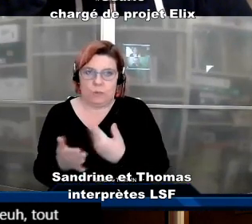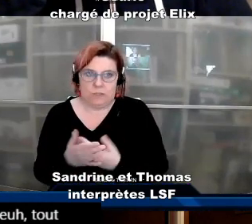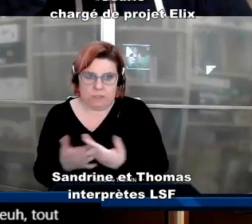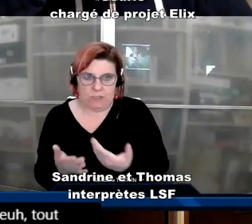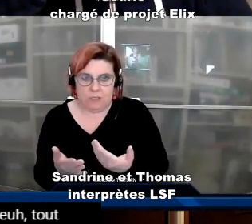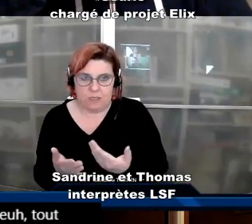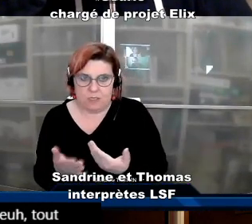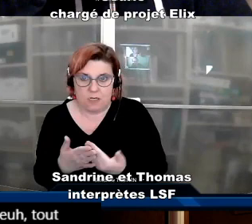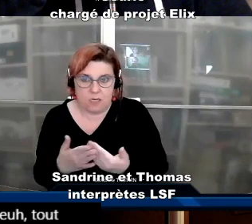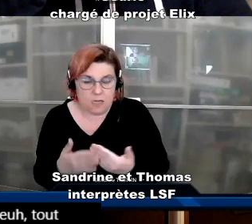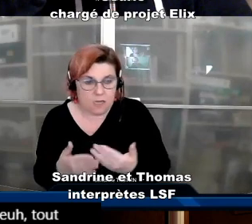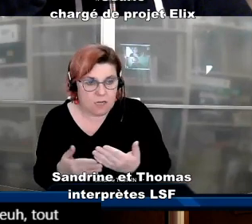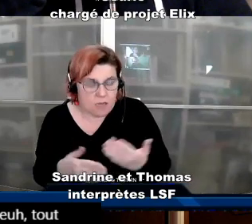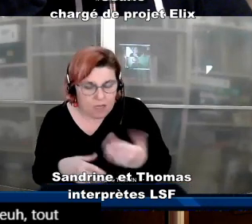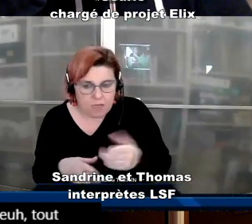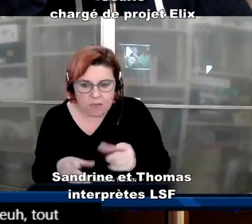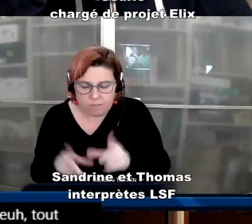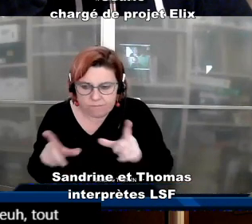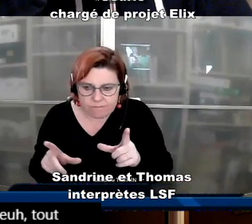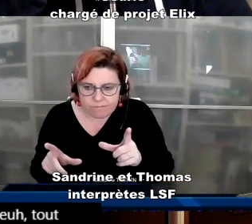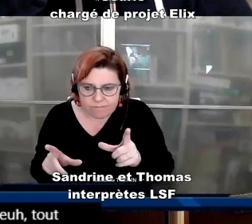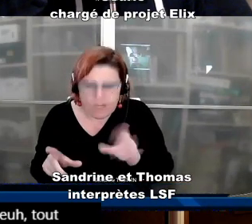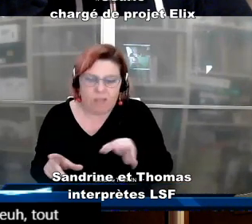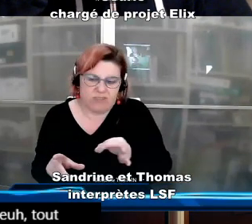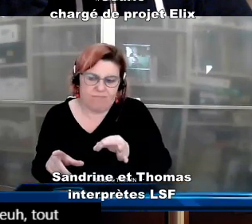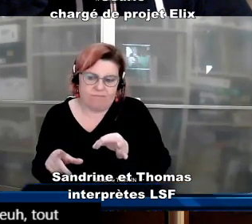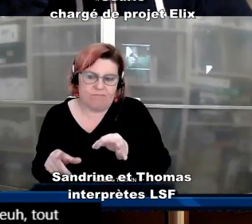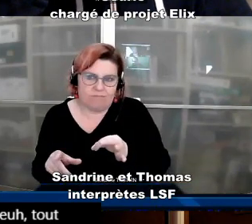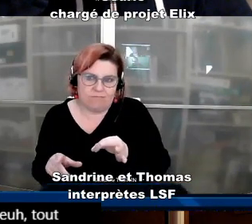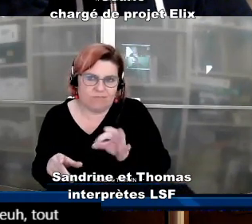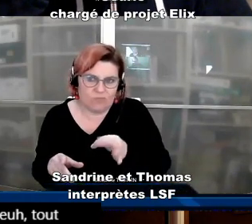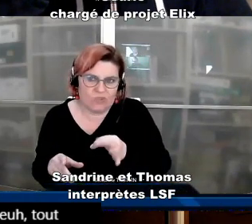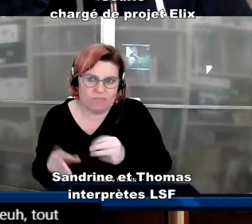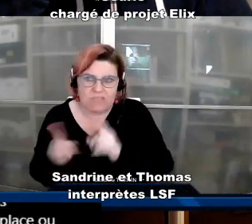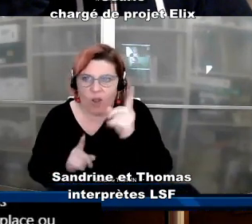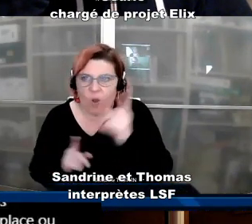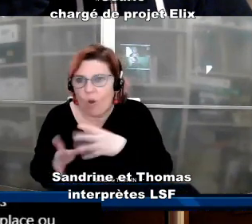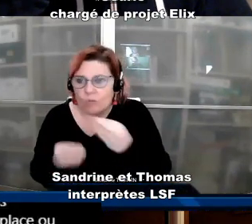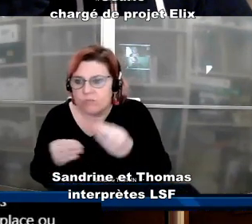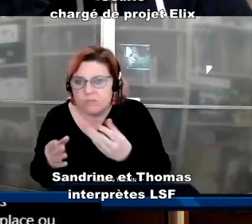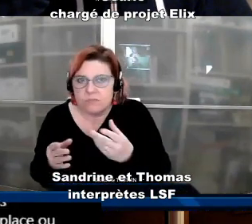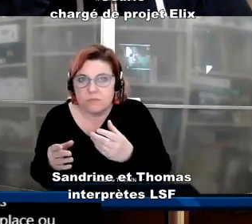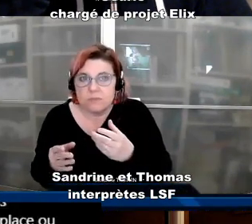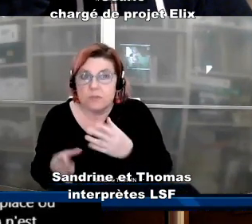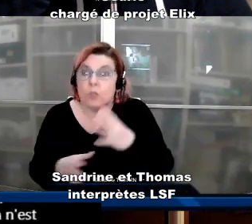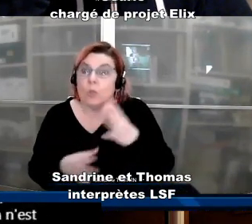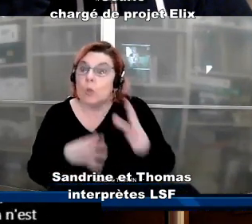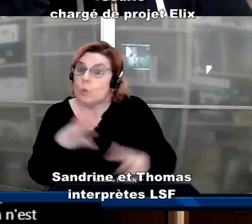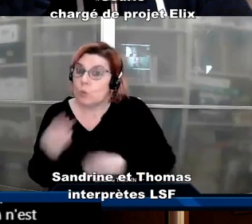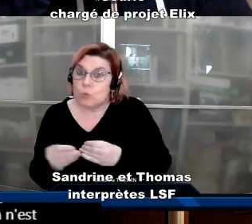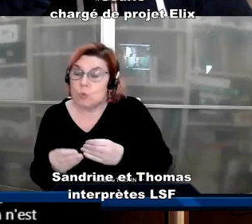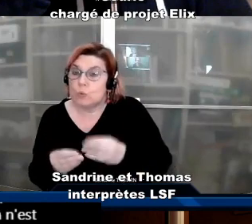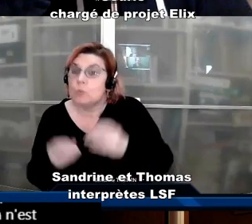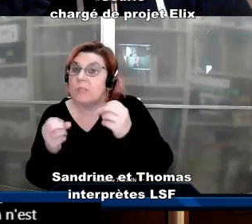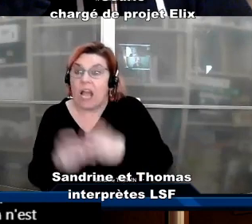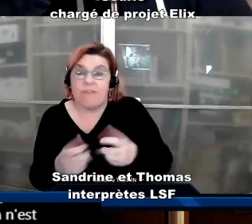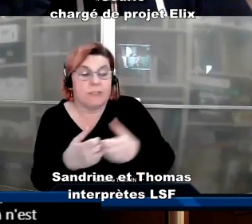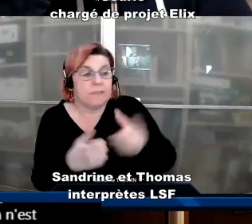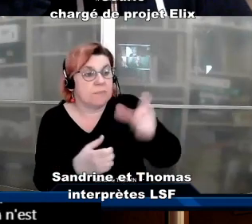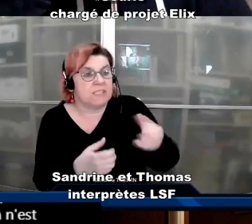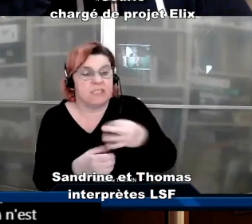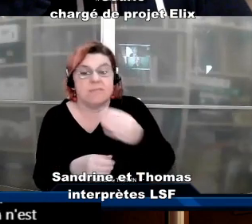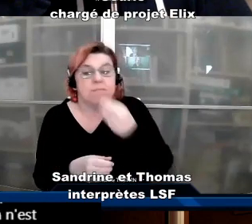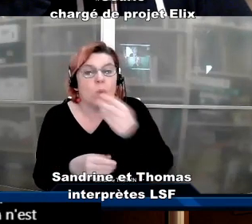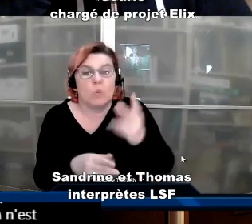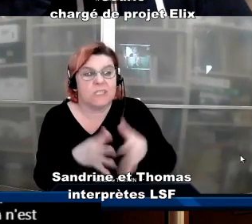sur ces couacs et de dire effectivement c'est un couac, ou bien alors, ce qui peut arriver, non, la personne nous dit que c'est pas le bon signe, sauf que nous,